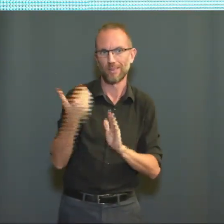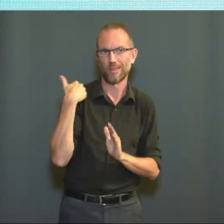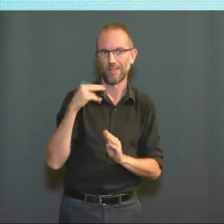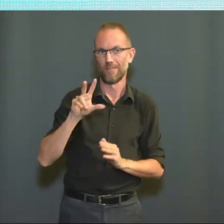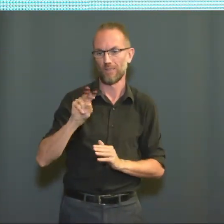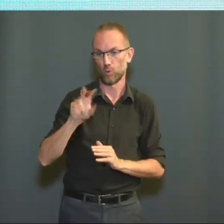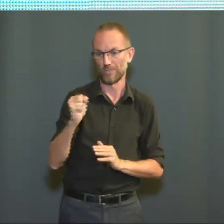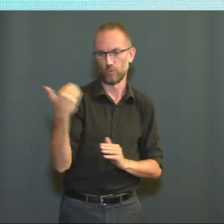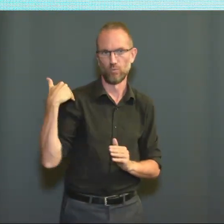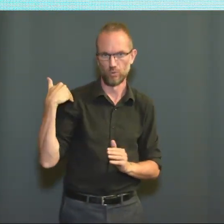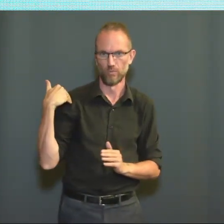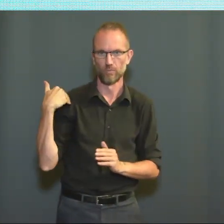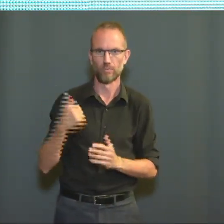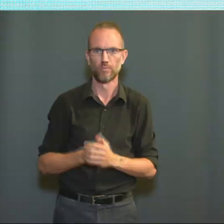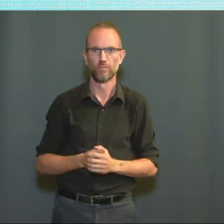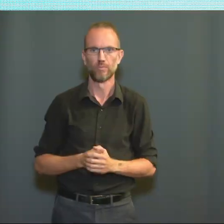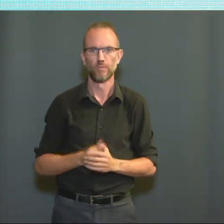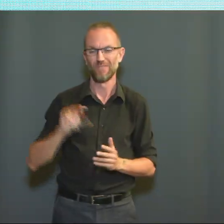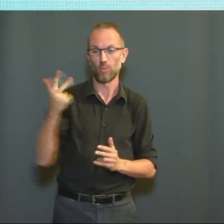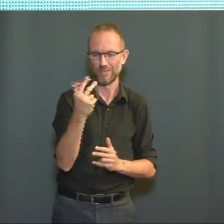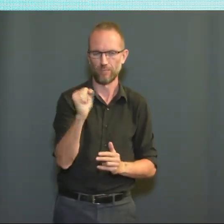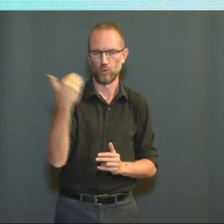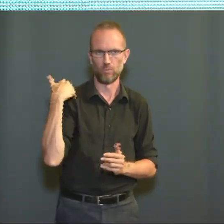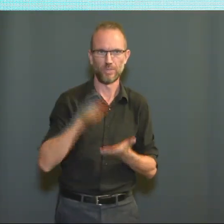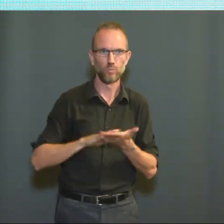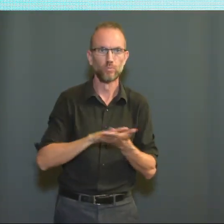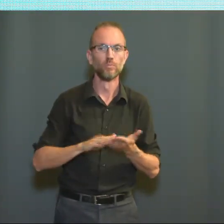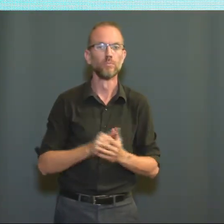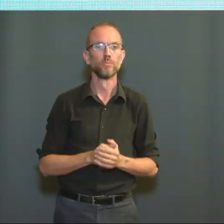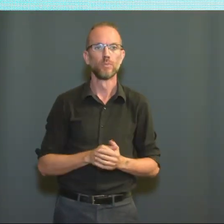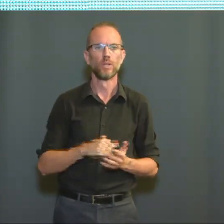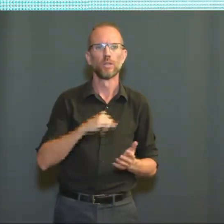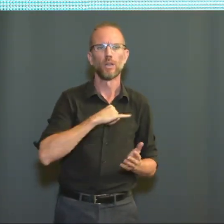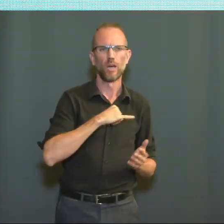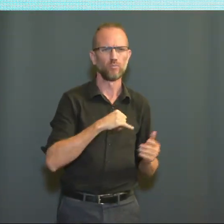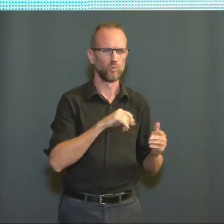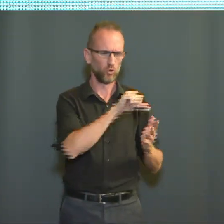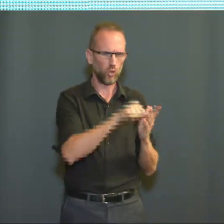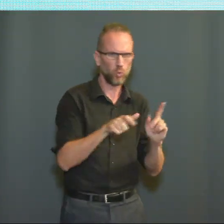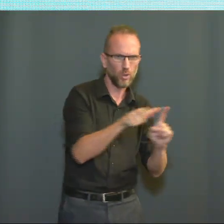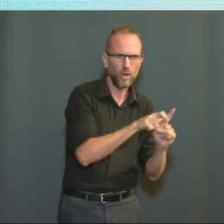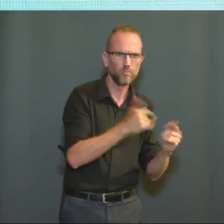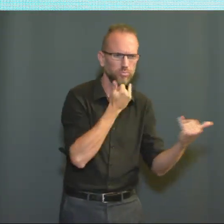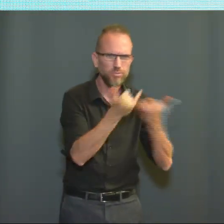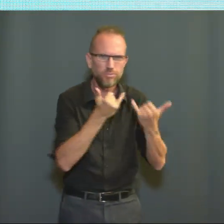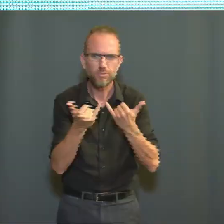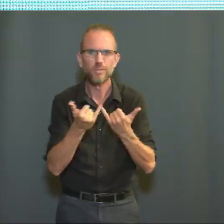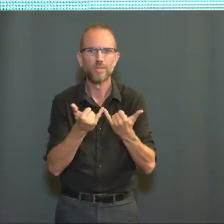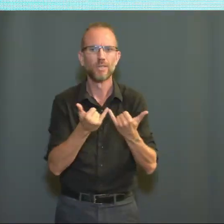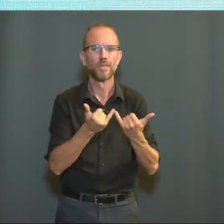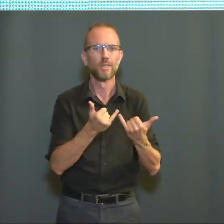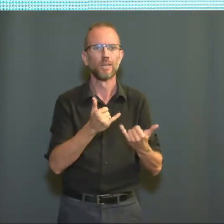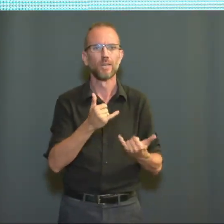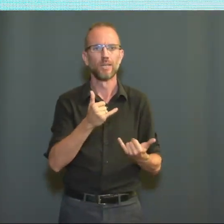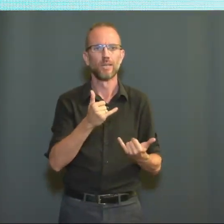48,5% des patients infectés sont joints par téléphone par le centre de contact et 89% des contacts à haut risque